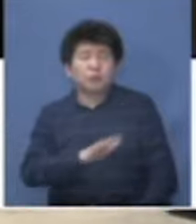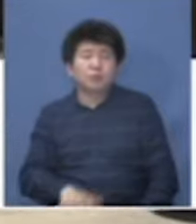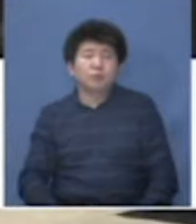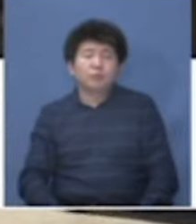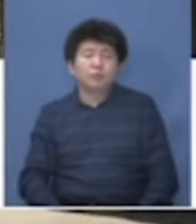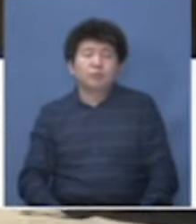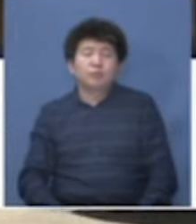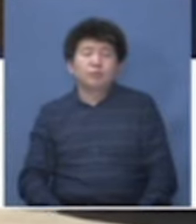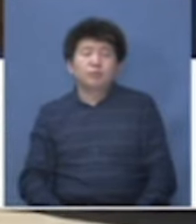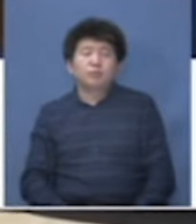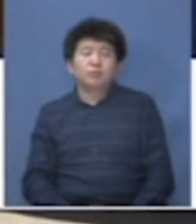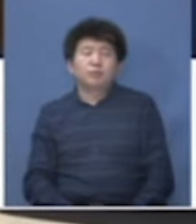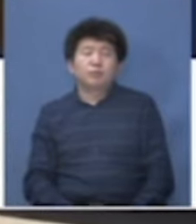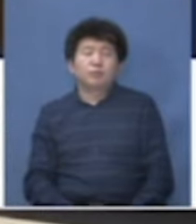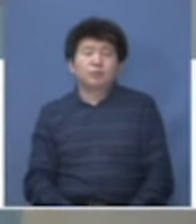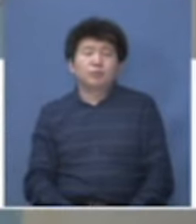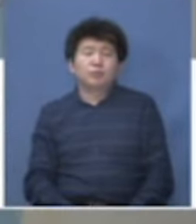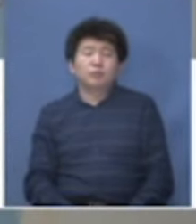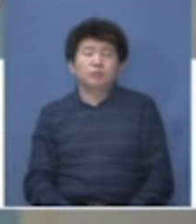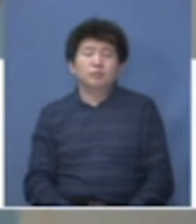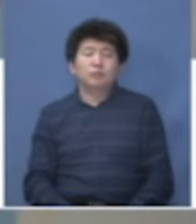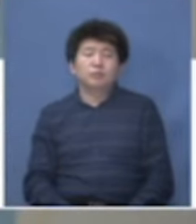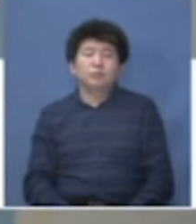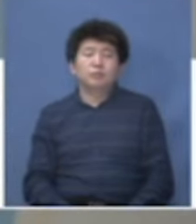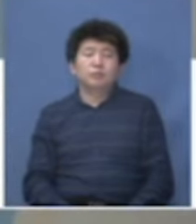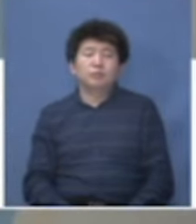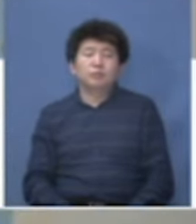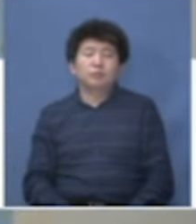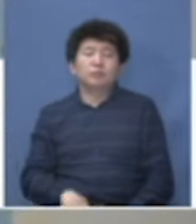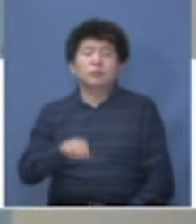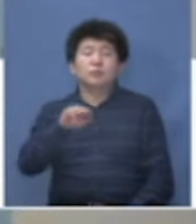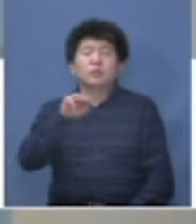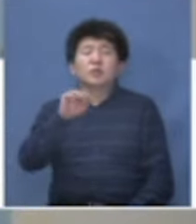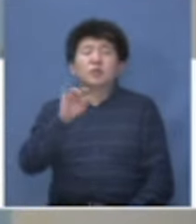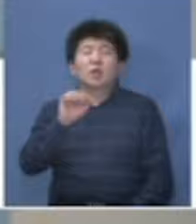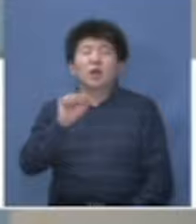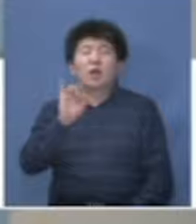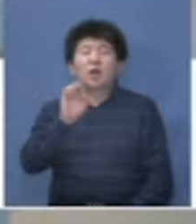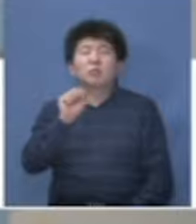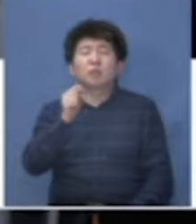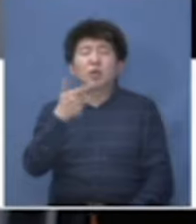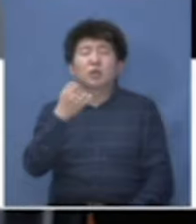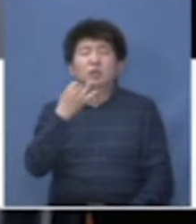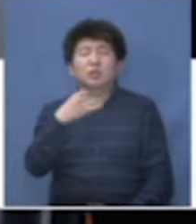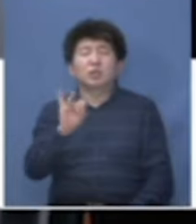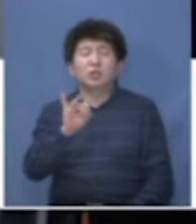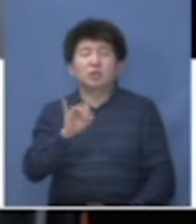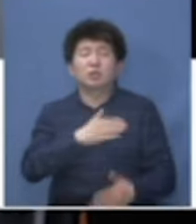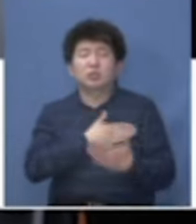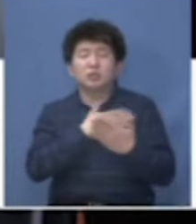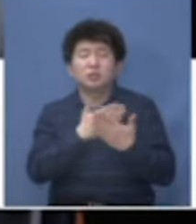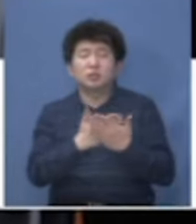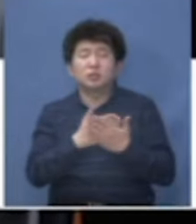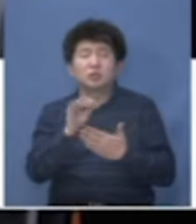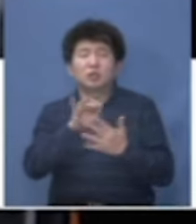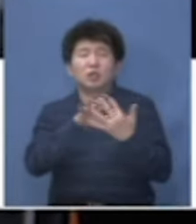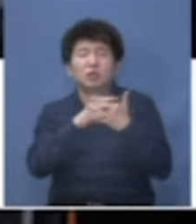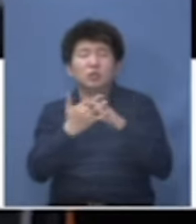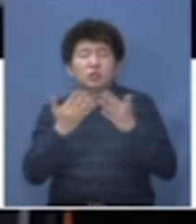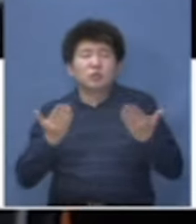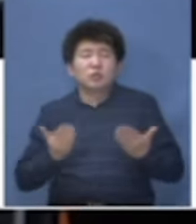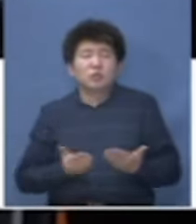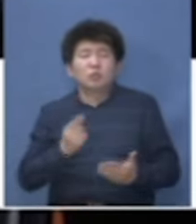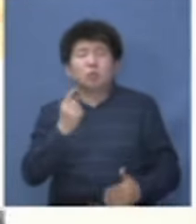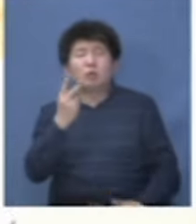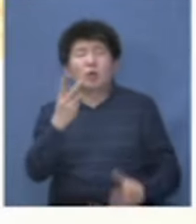Облыс орталығынан шалғай жатқан Тарбағатай ауданында ілкімдістен қалыс қалмады. Жергілікті еріктілер тобымен аудан белсенділері бірнеше күннің